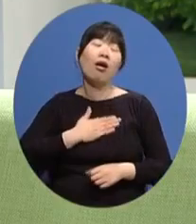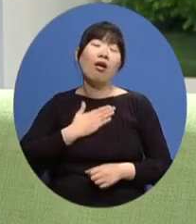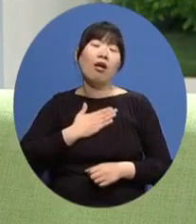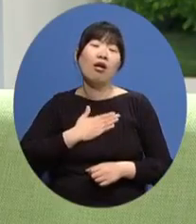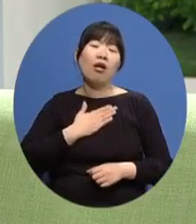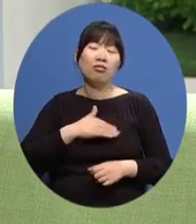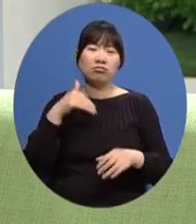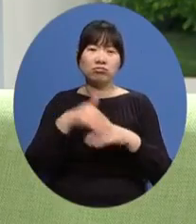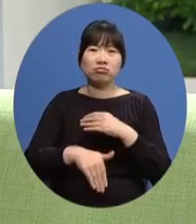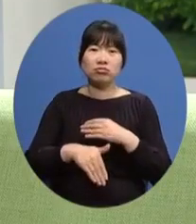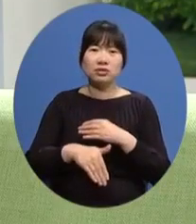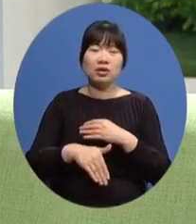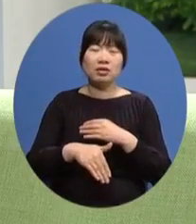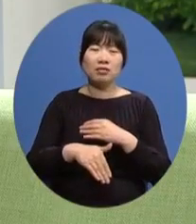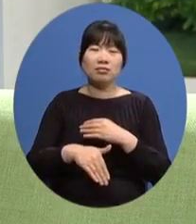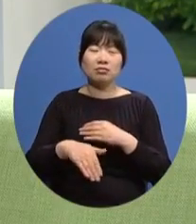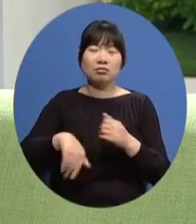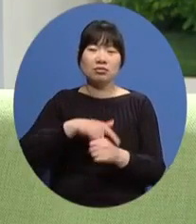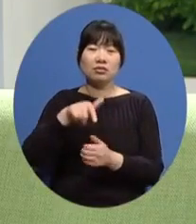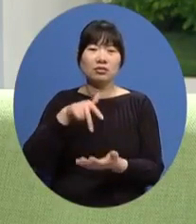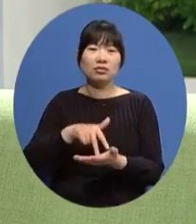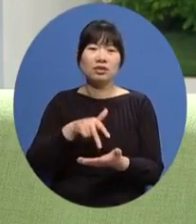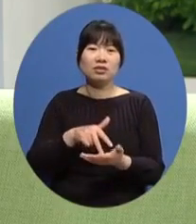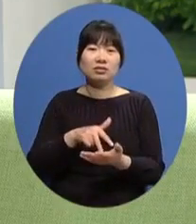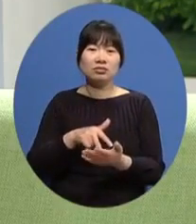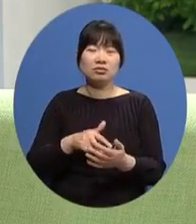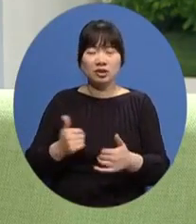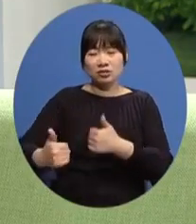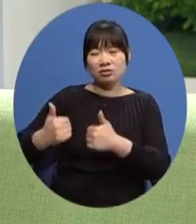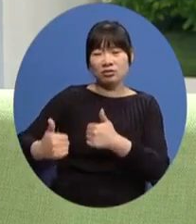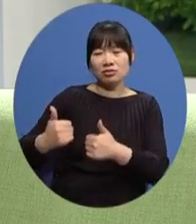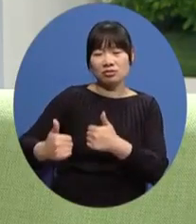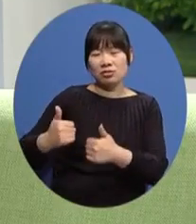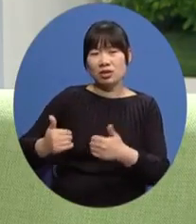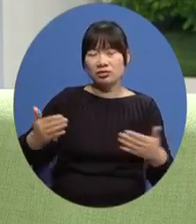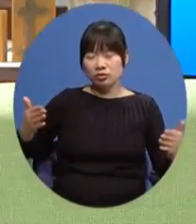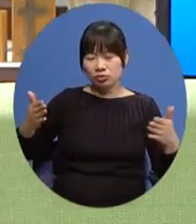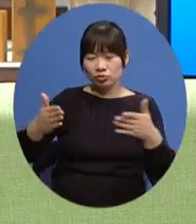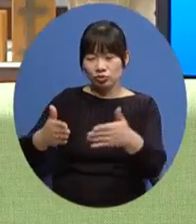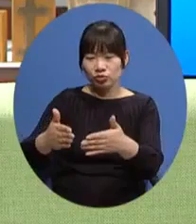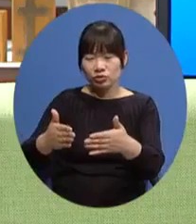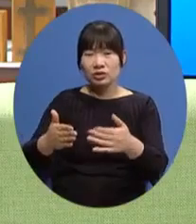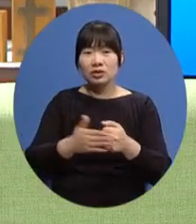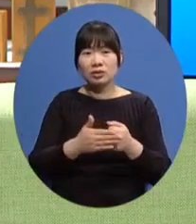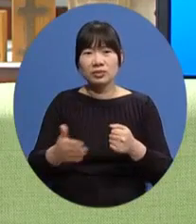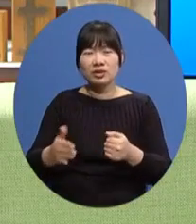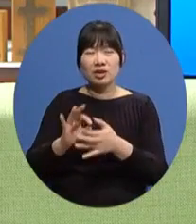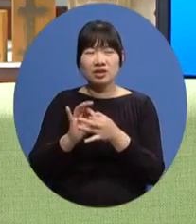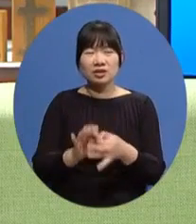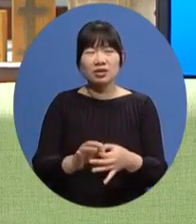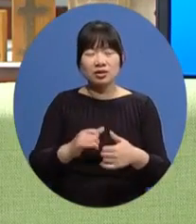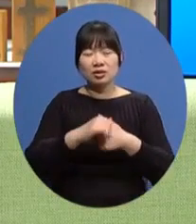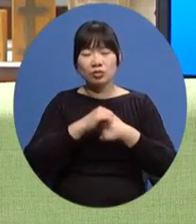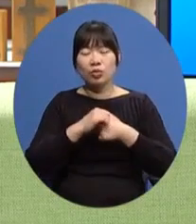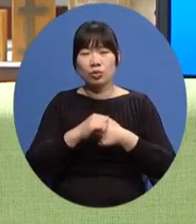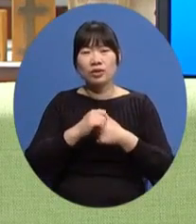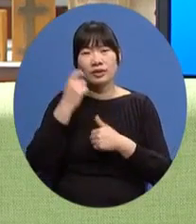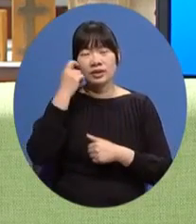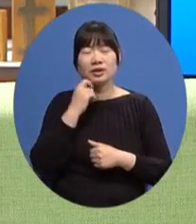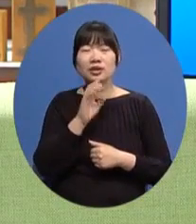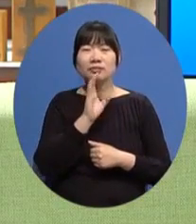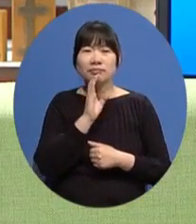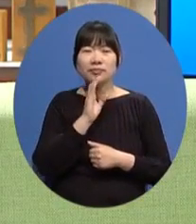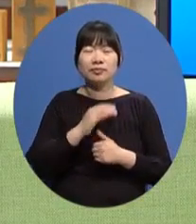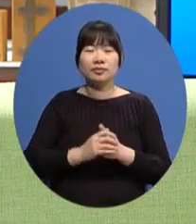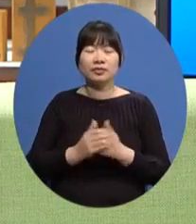이런 식으로 좀 굉장히 상황을 경쟁적으로 몰고 가고 있다. 그래서 이렇게 계속 티격태격 한다라는 느낌이